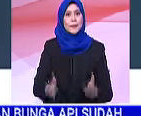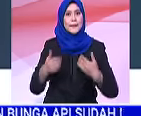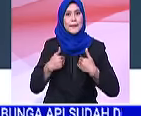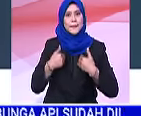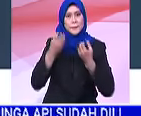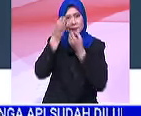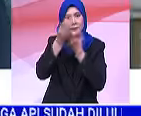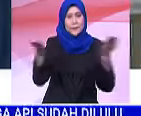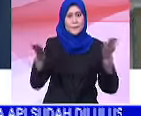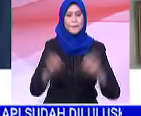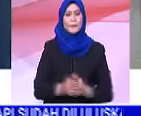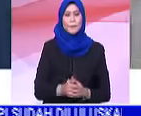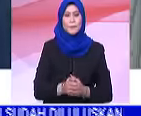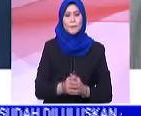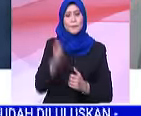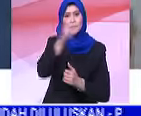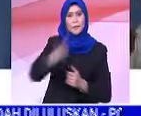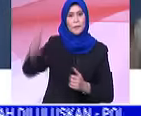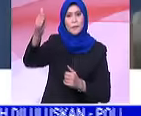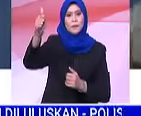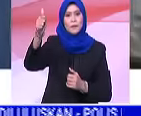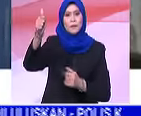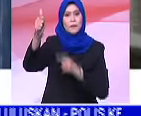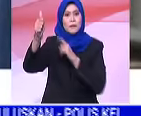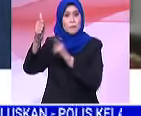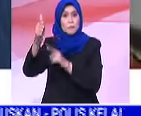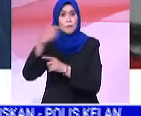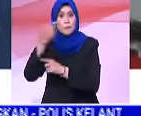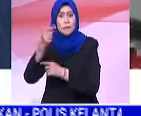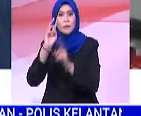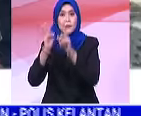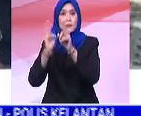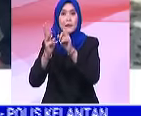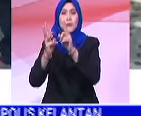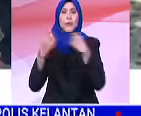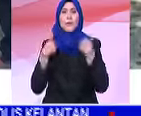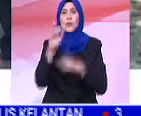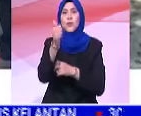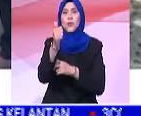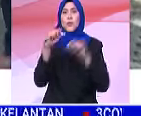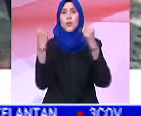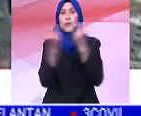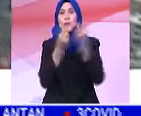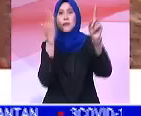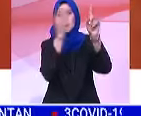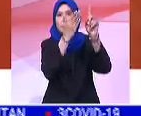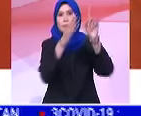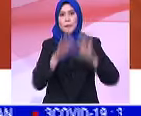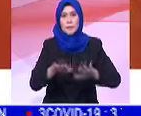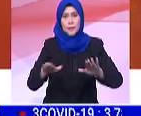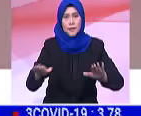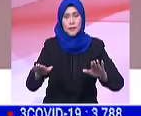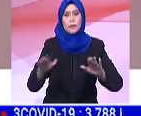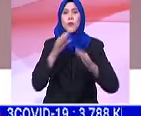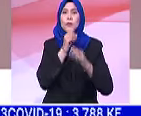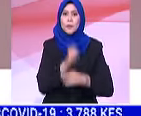perinciannya. Pengarahnya Ansari Martasa berkata, JKM mempunyai 10 kumpulan sasar iaitu kanak-kanak,